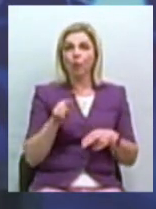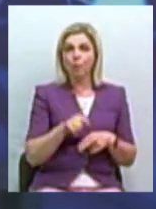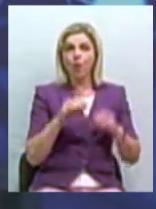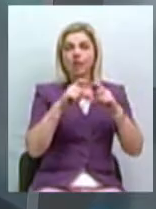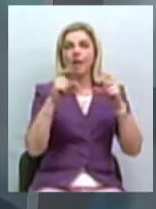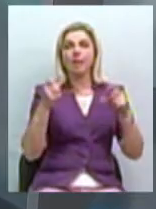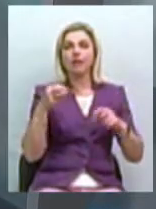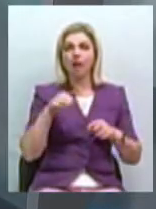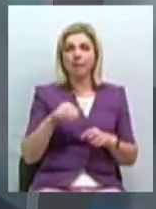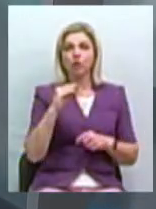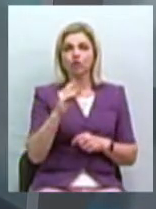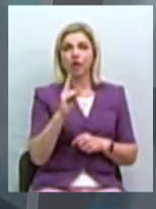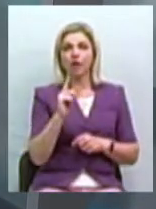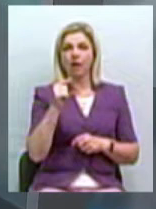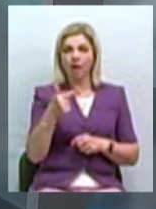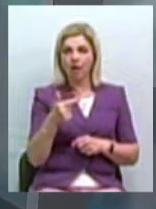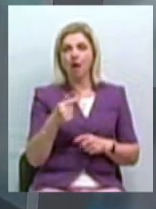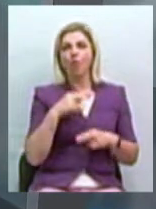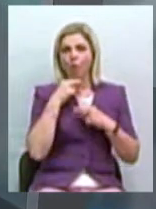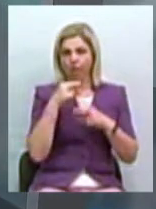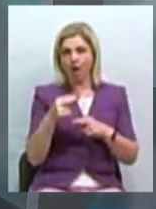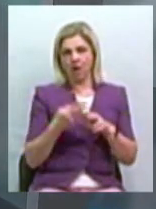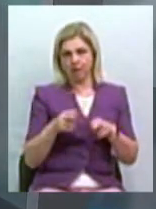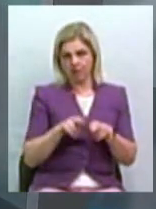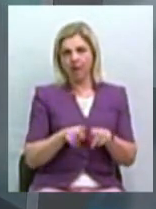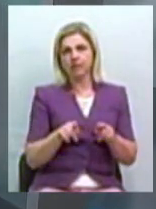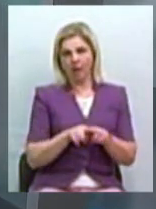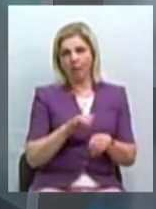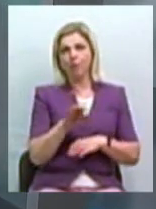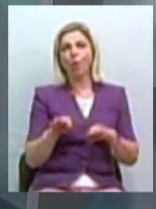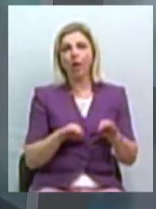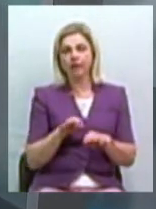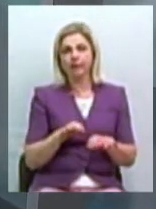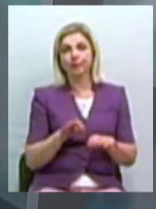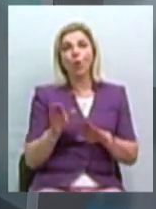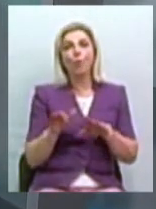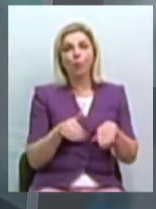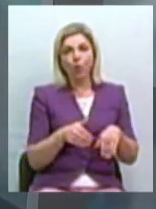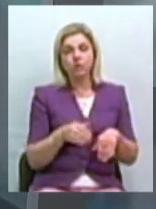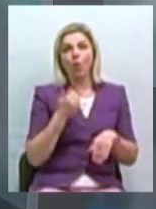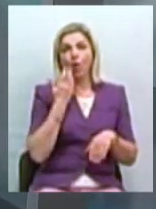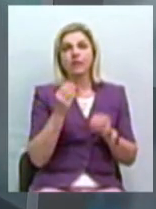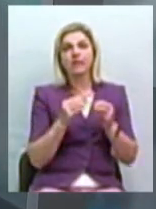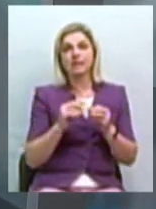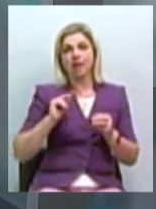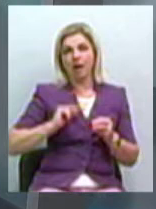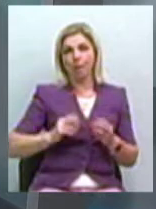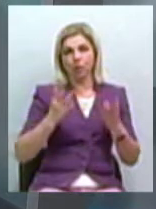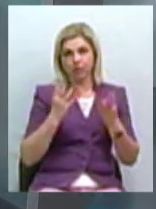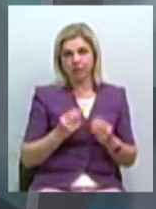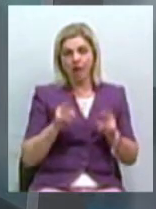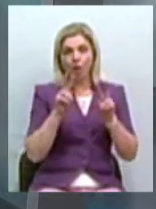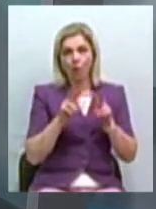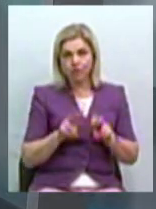ЖКХ також звертається увагу на дані проєкти. Потім, після того, як протягом 10 робочих днів